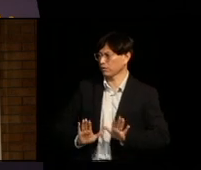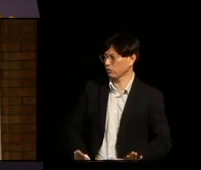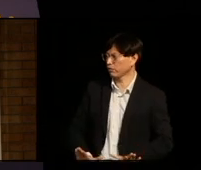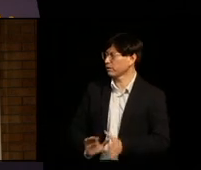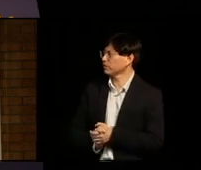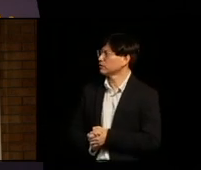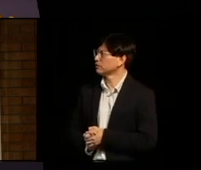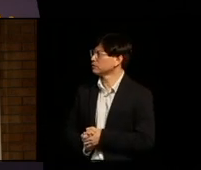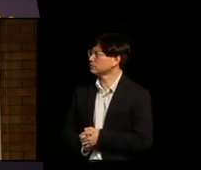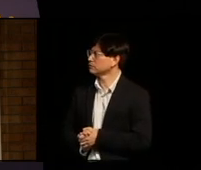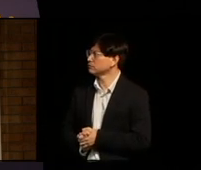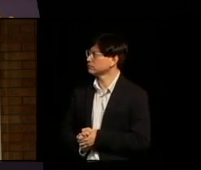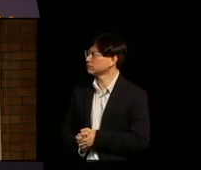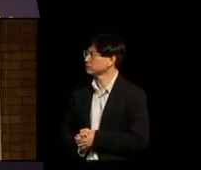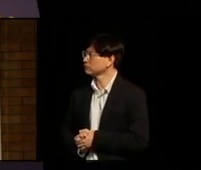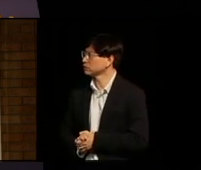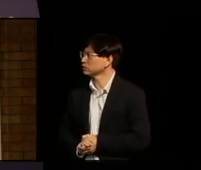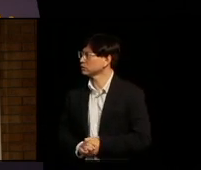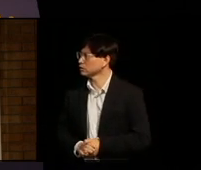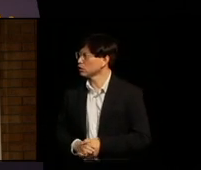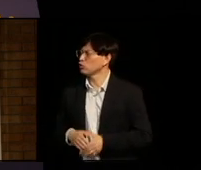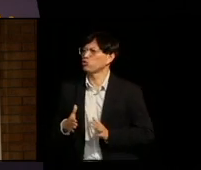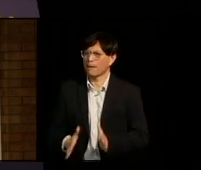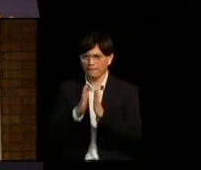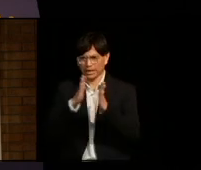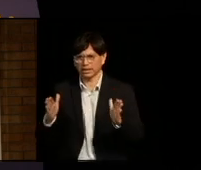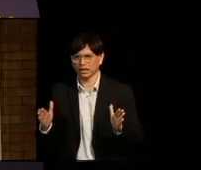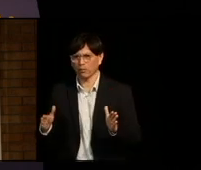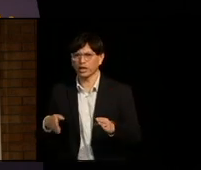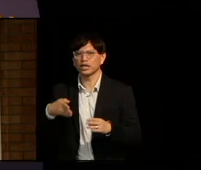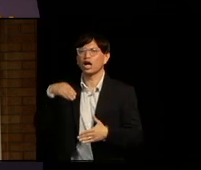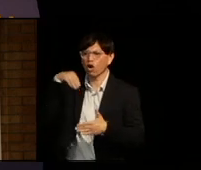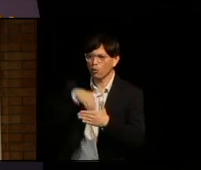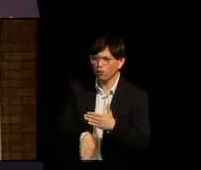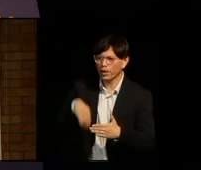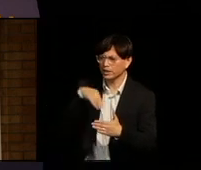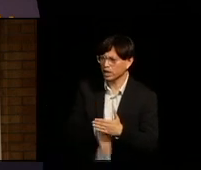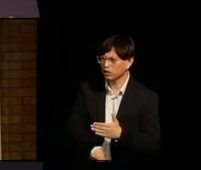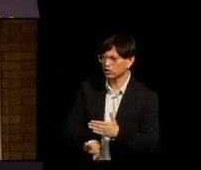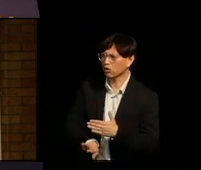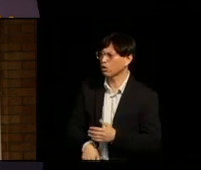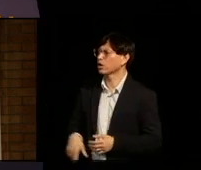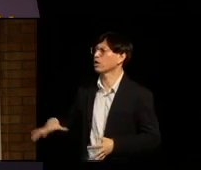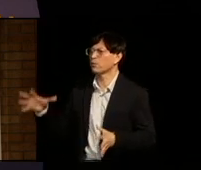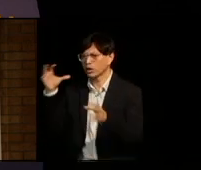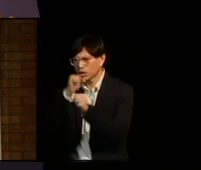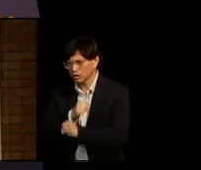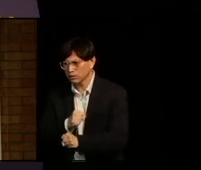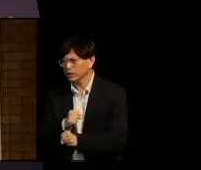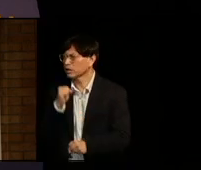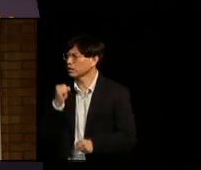appunto anche sulla parte del catechista il catechista come mediatore è quello che poi io mi sono trovata a fare